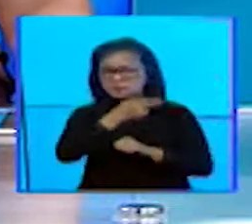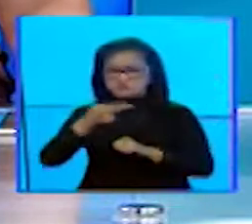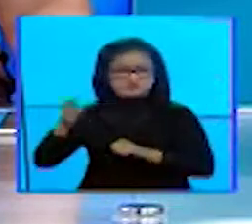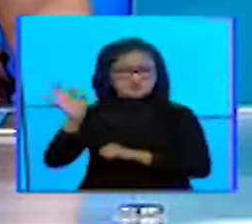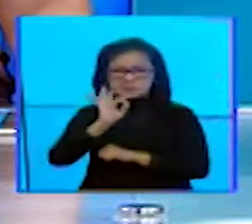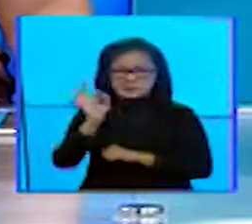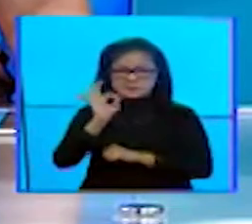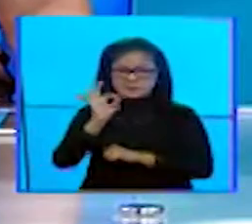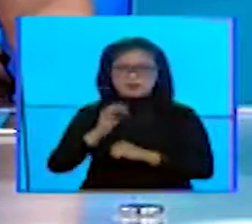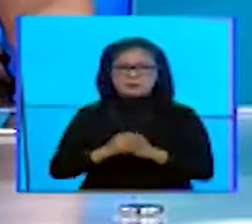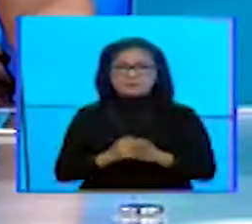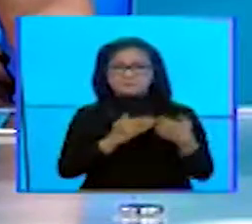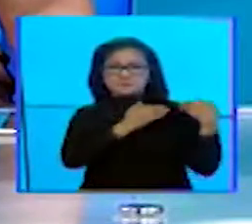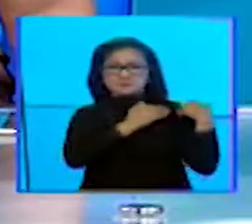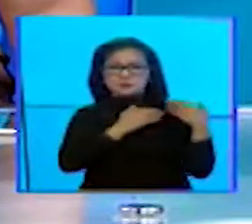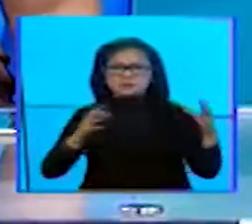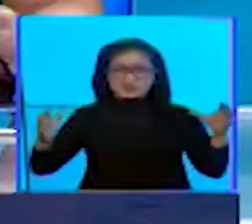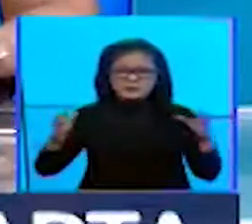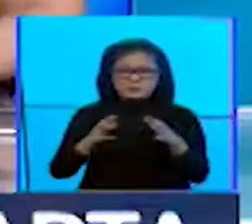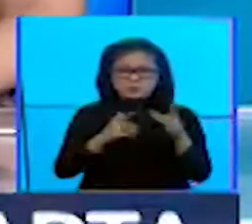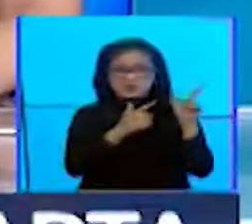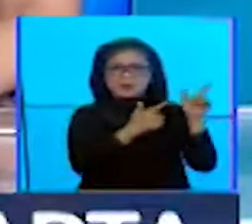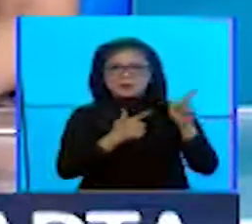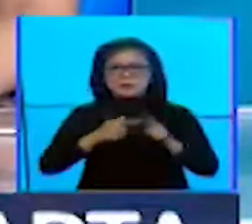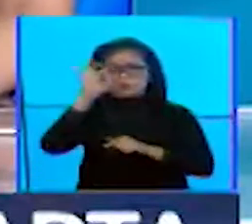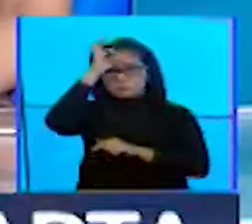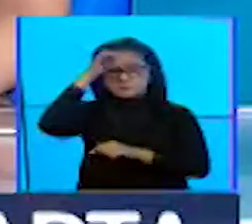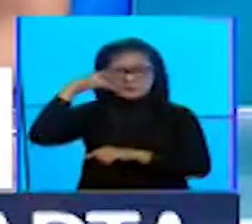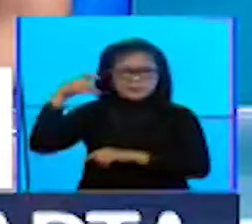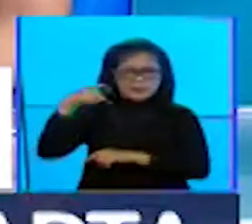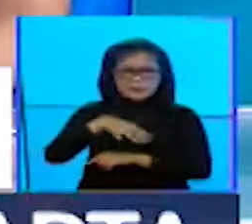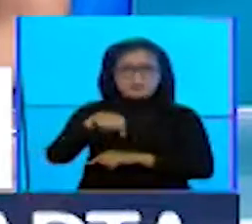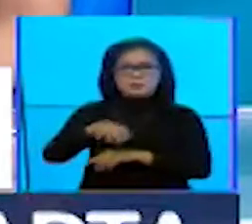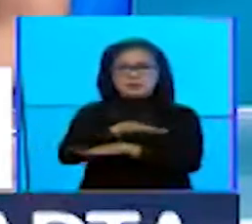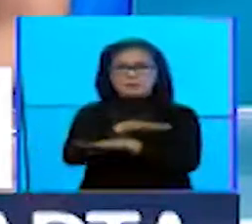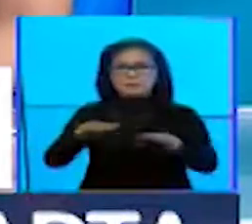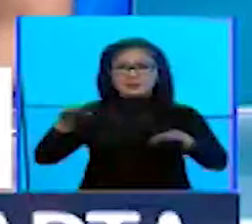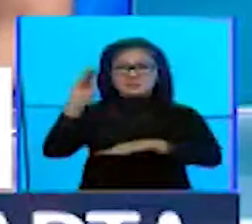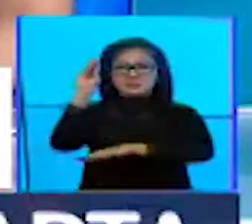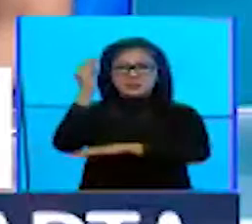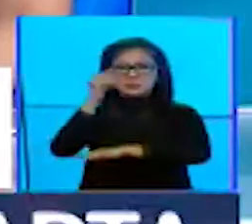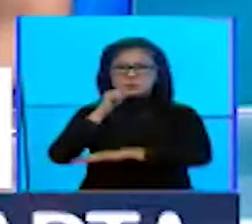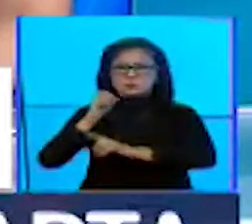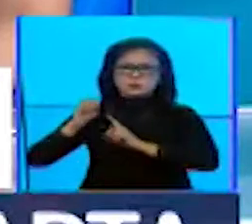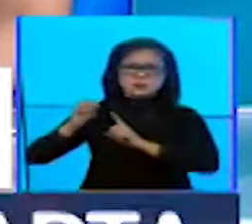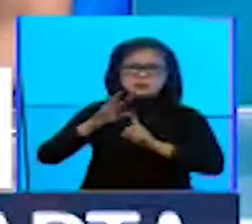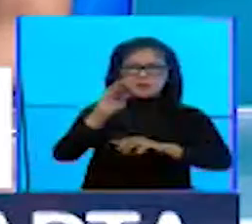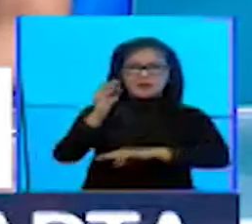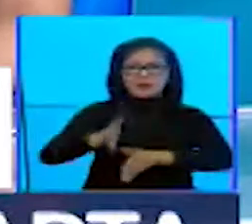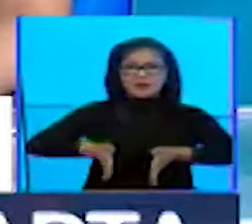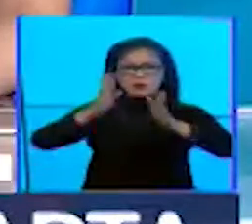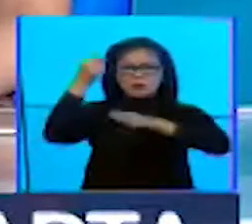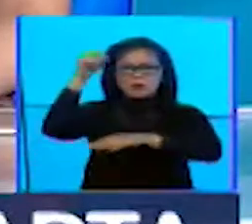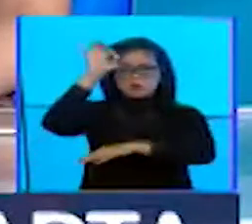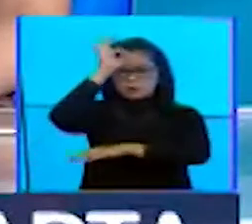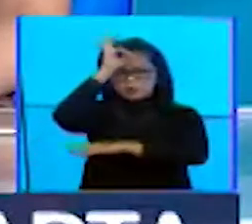Aparat gabungan TNI dan Polri memperketat pengamanan Ibu Kota Jakarta pasca penyerangan teroris di Gedung Mabes Polri. Selain pengamanan kantor polisi,